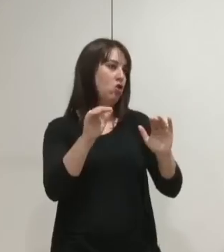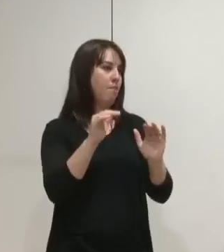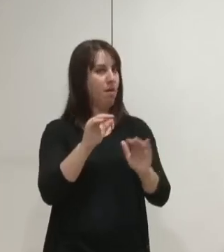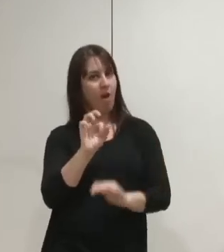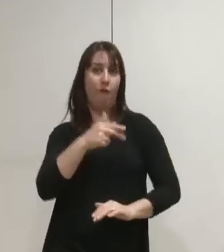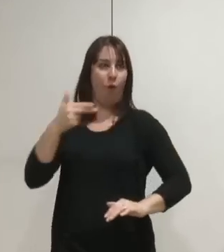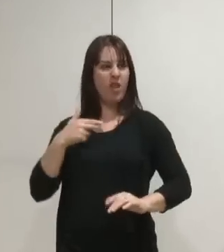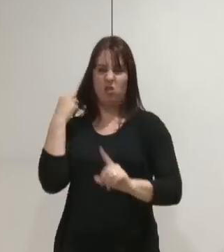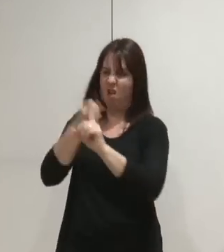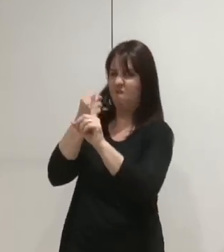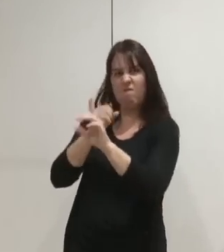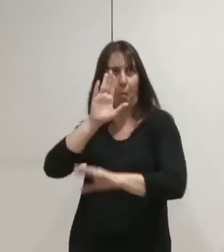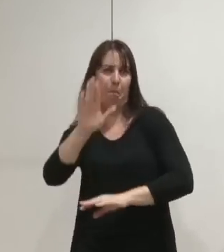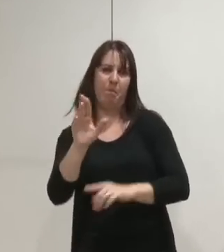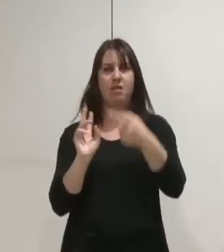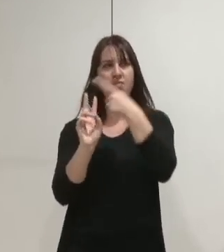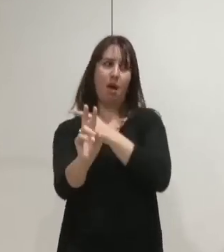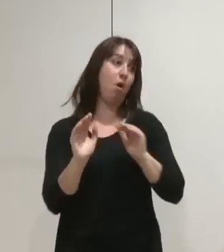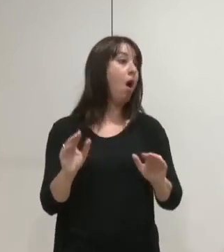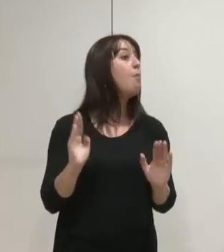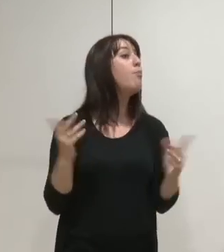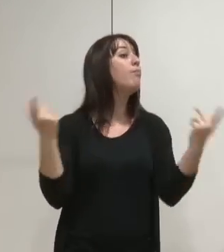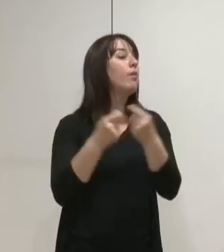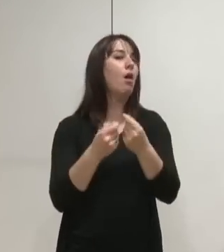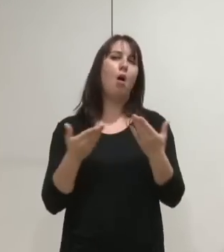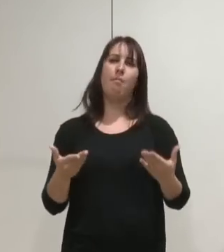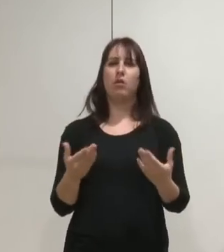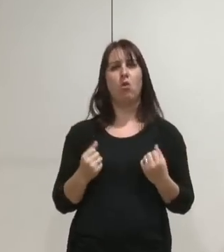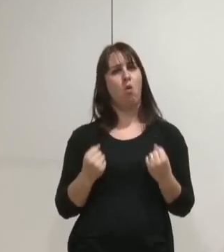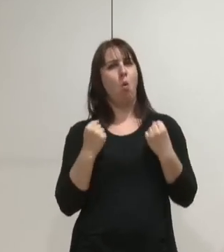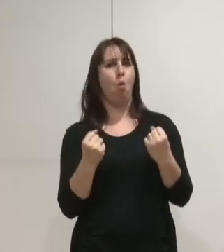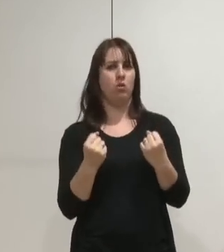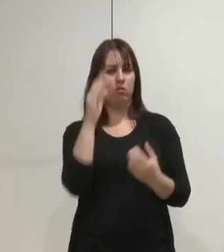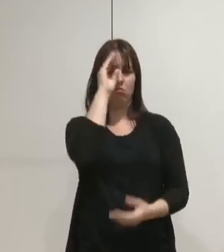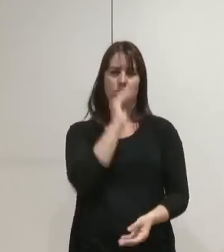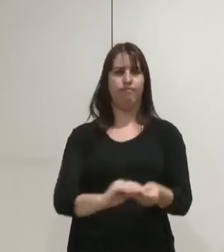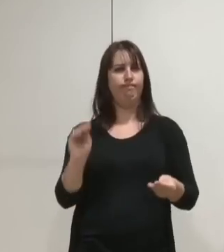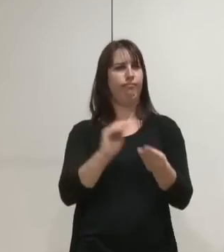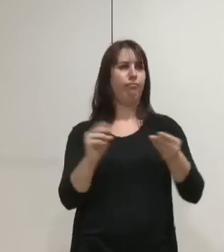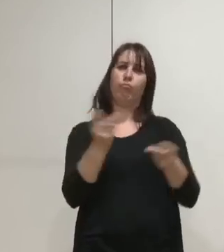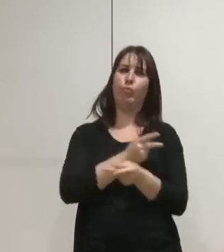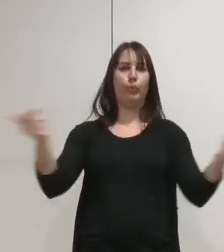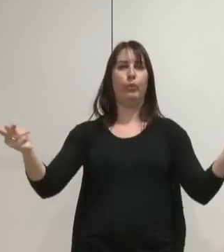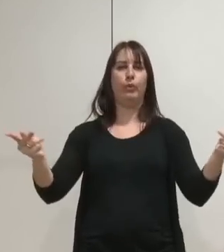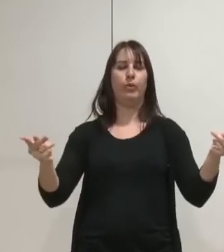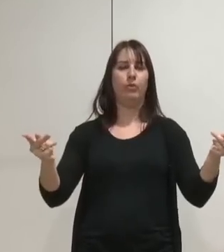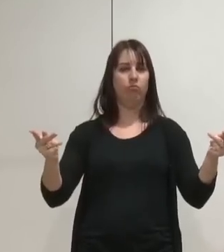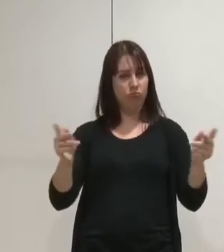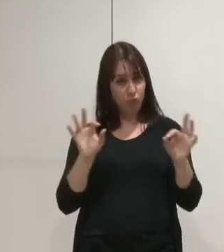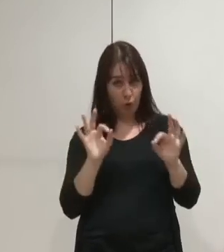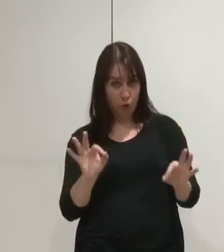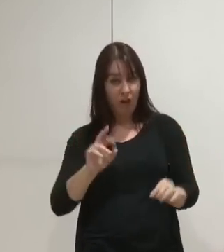nécessaire bref je crois qu'il faut avoir aujourd'hui le courage de se poser certaines questions est-ce que nous avons